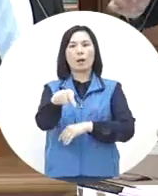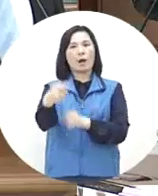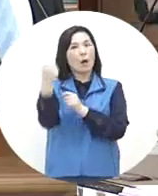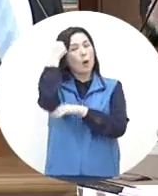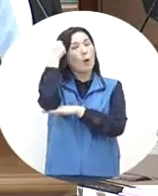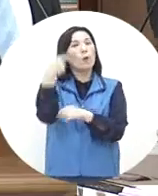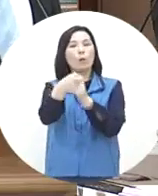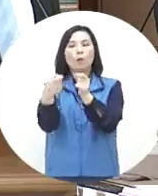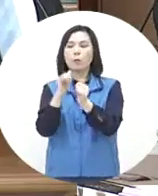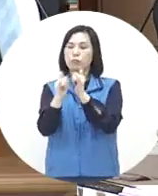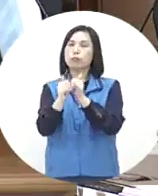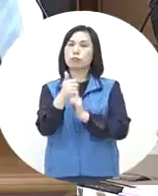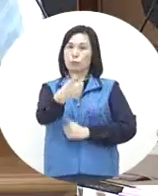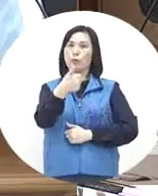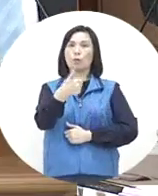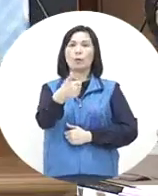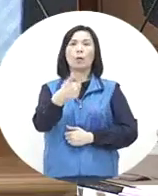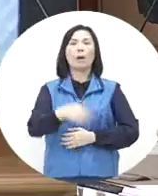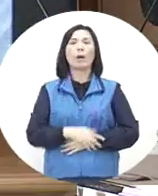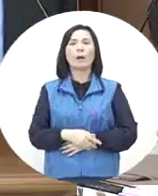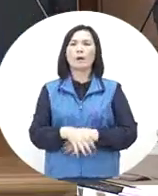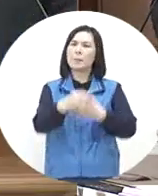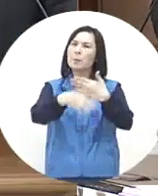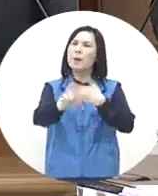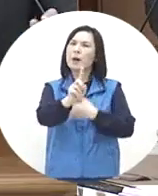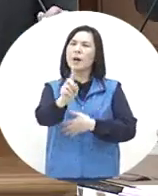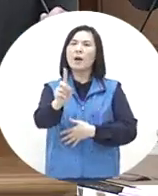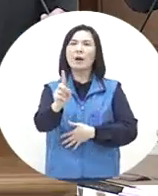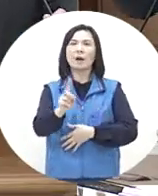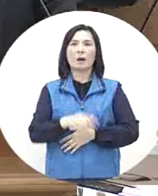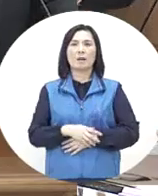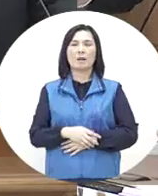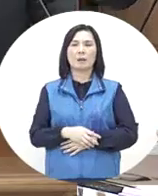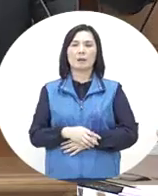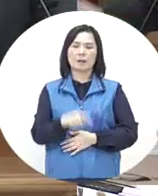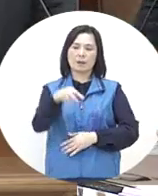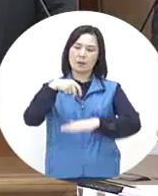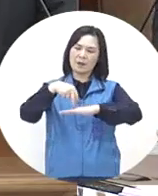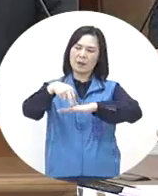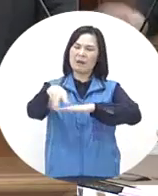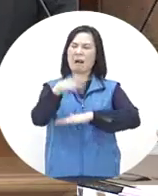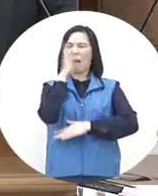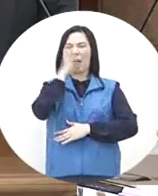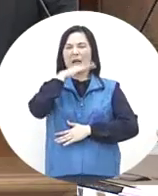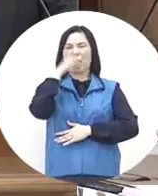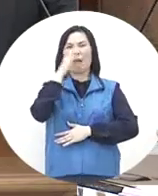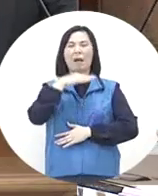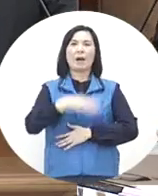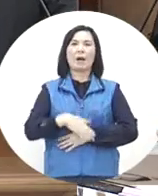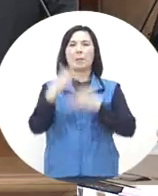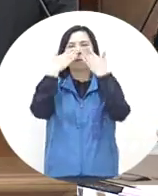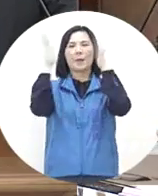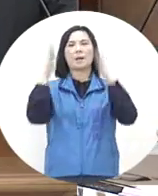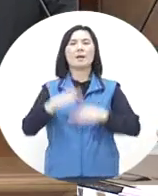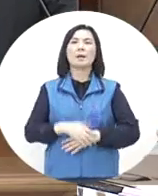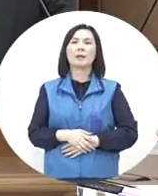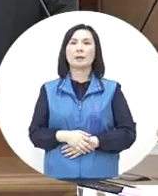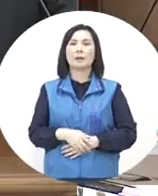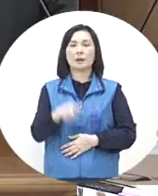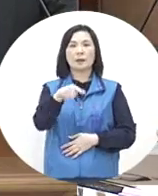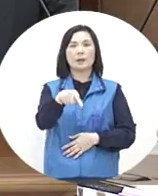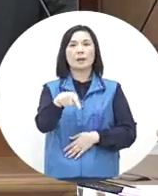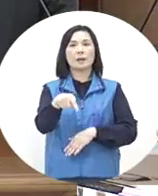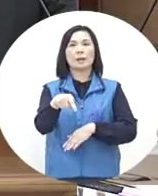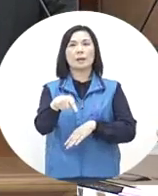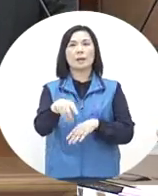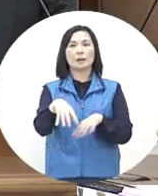但是美中不足的，而且非常令人嫌恶的是，假鬼做草哎，好，哦，那这个呢，旁边